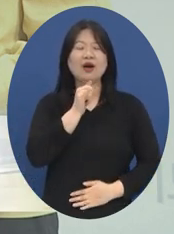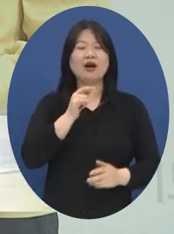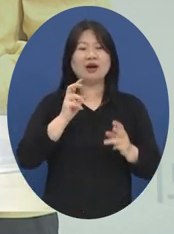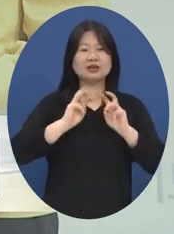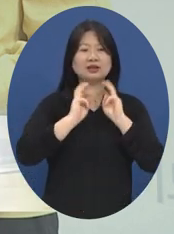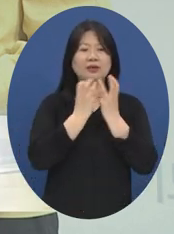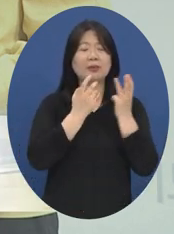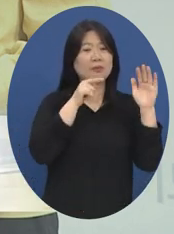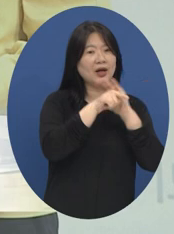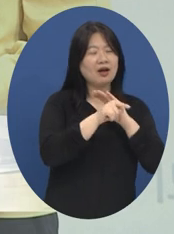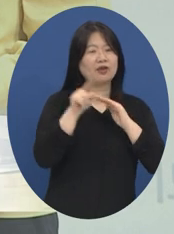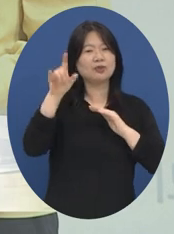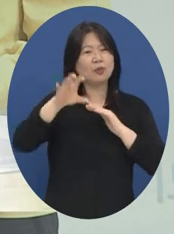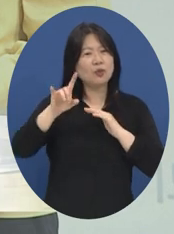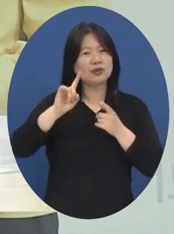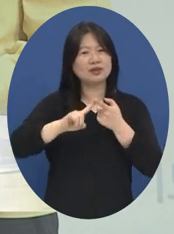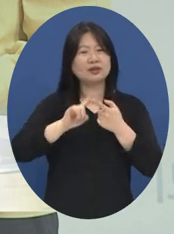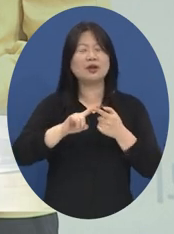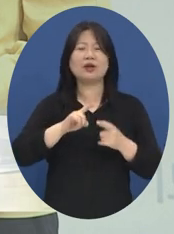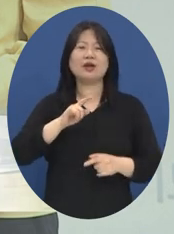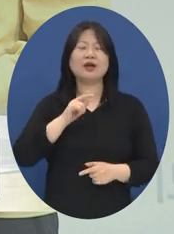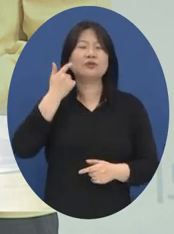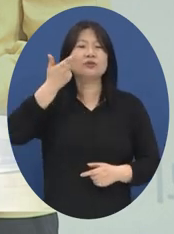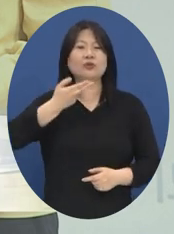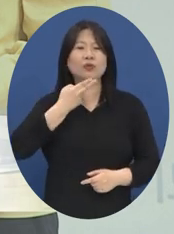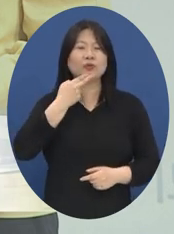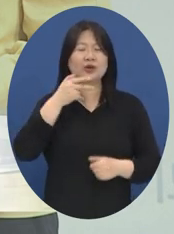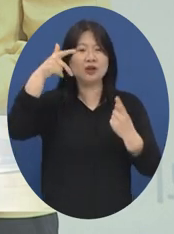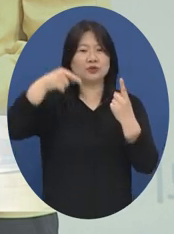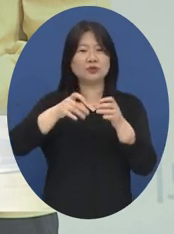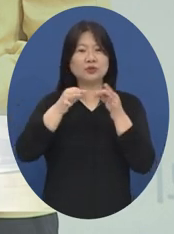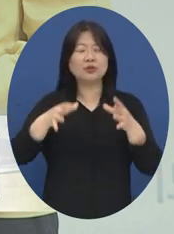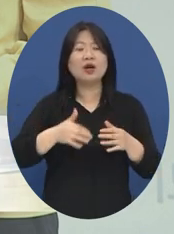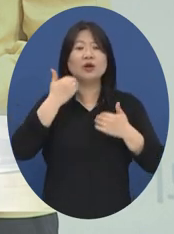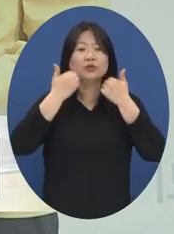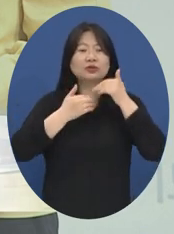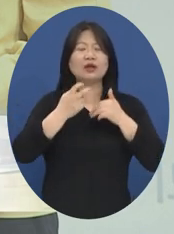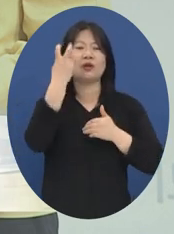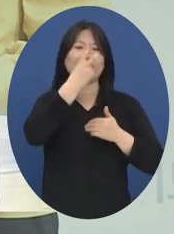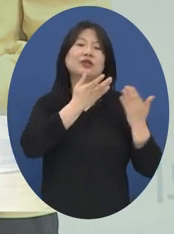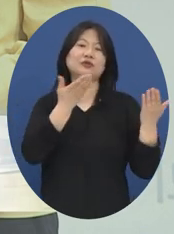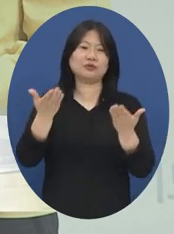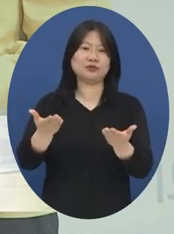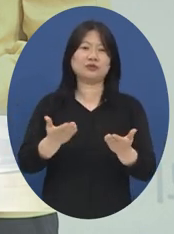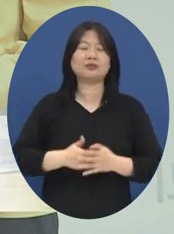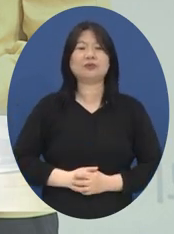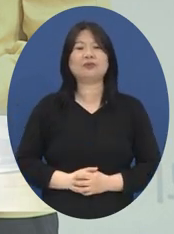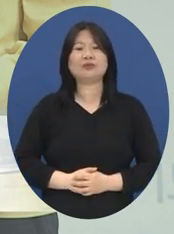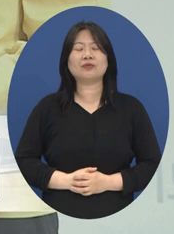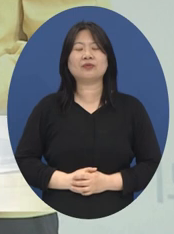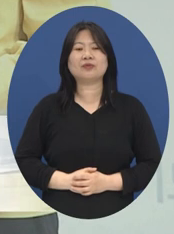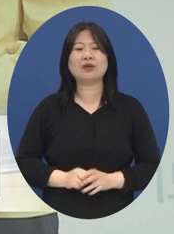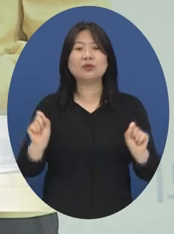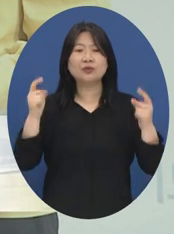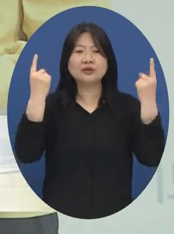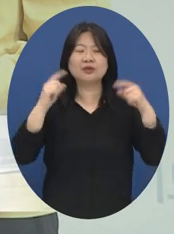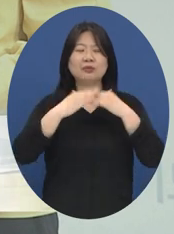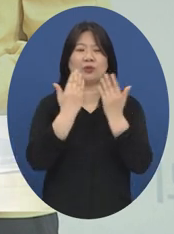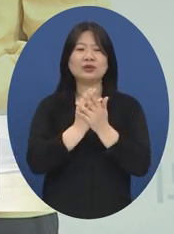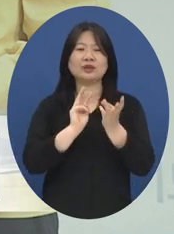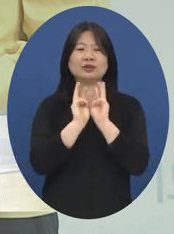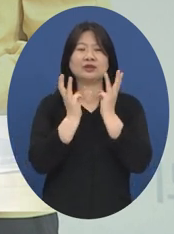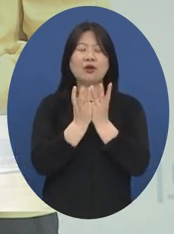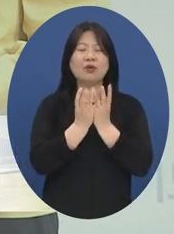무엇을 했는지 아무것도 물어보지 않고 일주일 동안 누구나 검사를 해준다는 방안입니다. 더불어 도내 모든 클럽